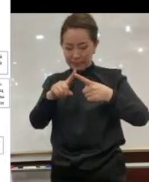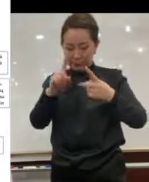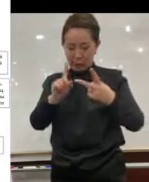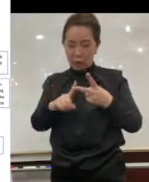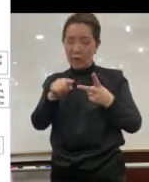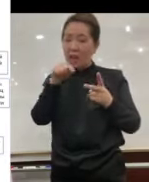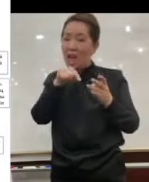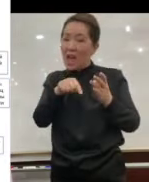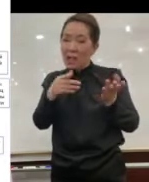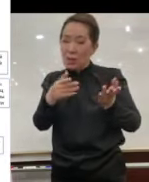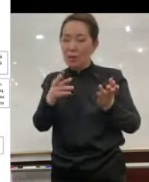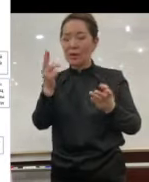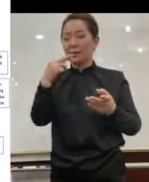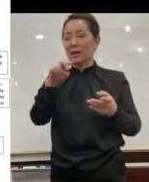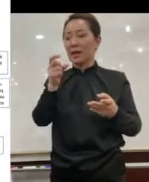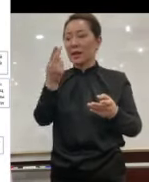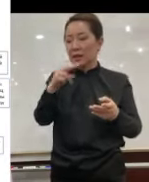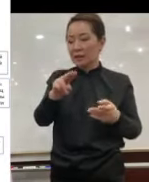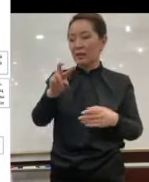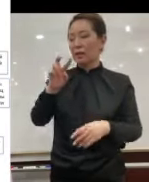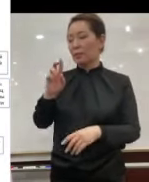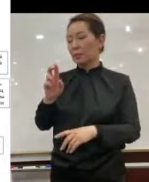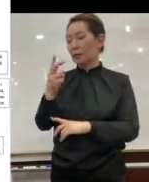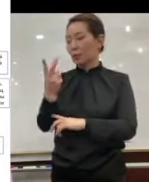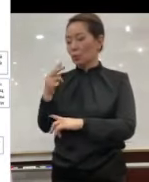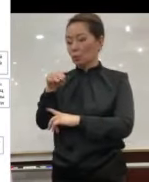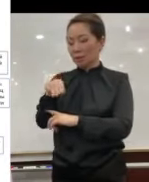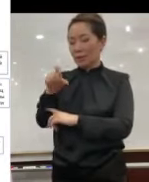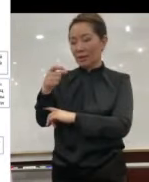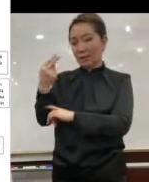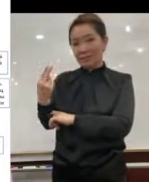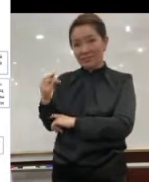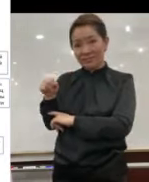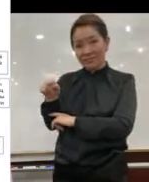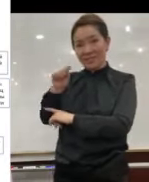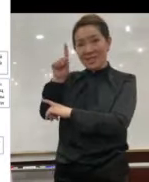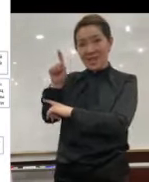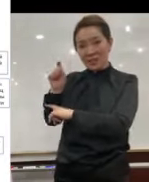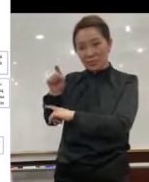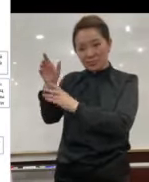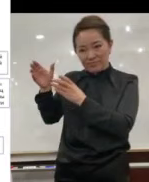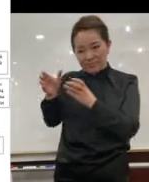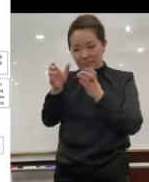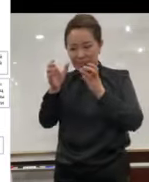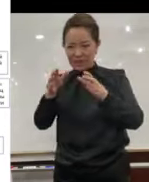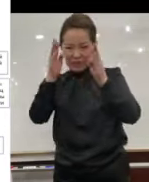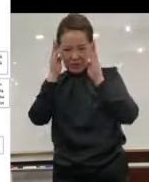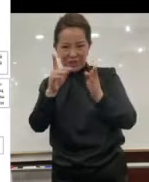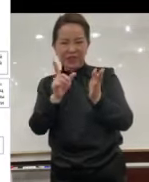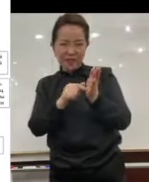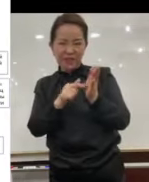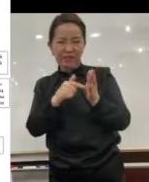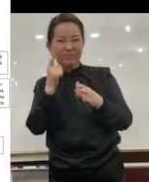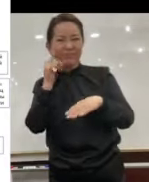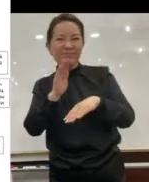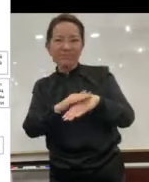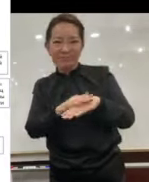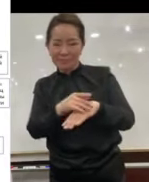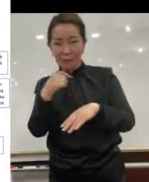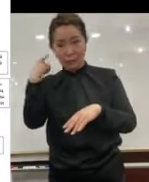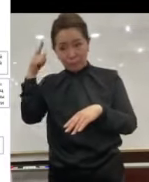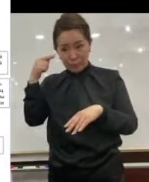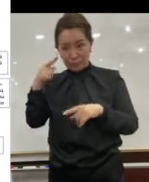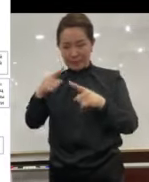дэд бүтцийн одоо асуудлыг үс заавал шийдвэрлэх шаардлагатай гэж бодсны үндсэн дээр мөн түүнээс